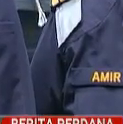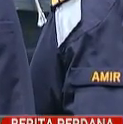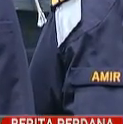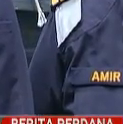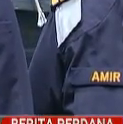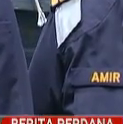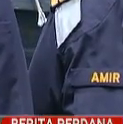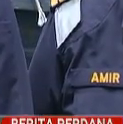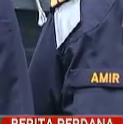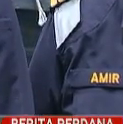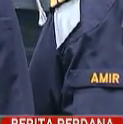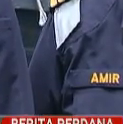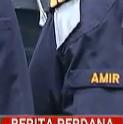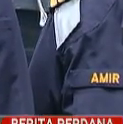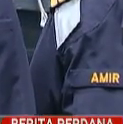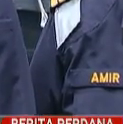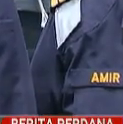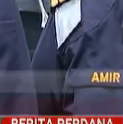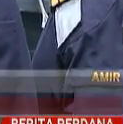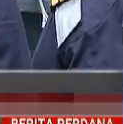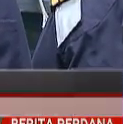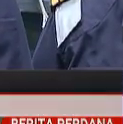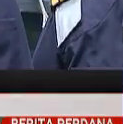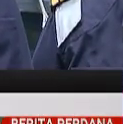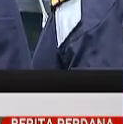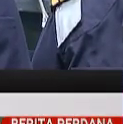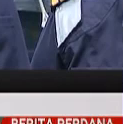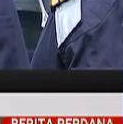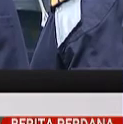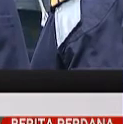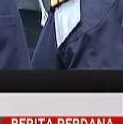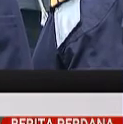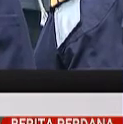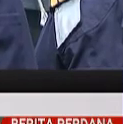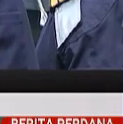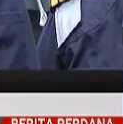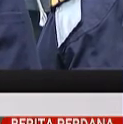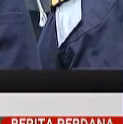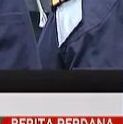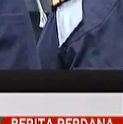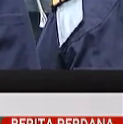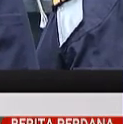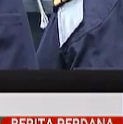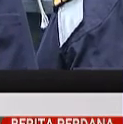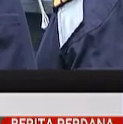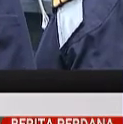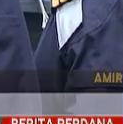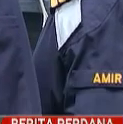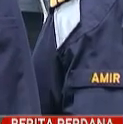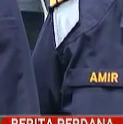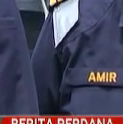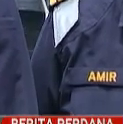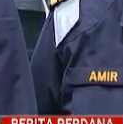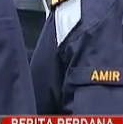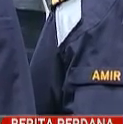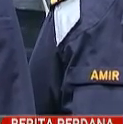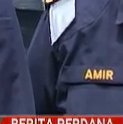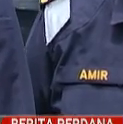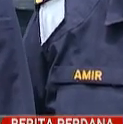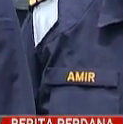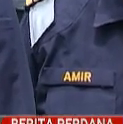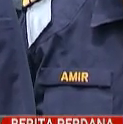269 ada yang hidup dan ada satu mayat dalam bot tersebut. Daripada siasatan awal, kalau kita